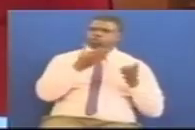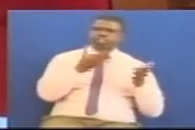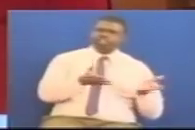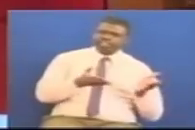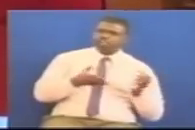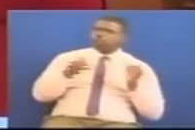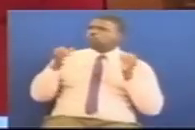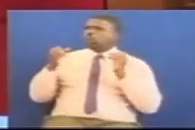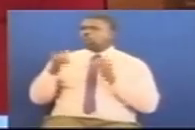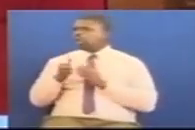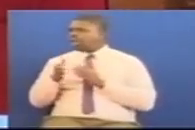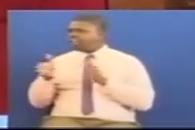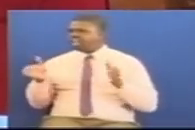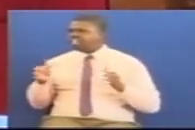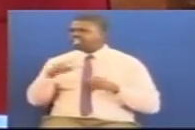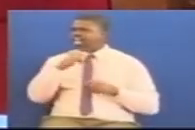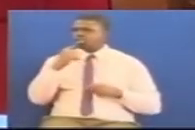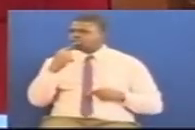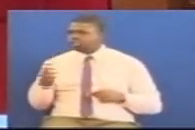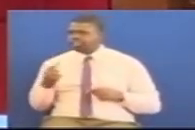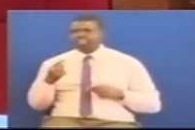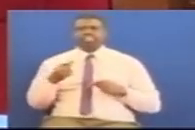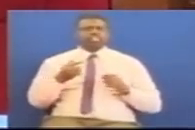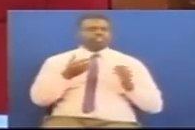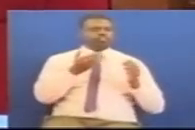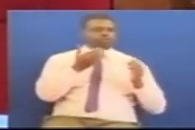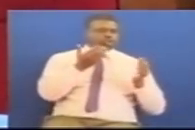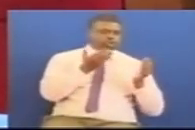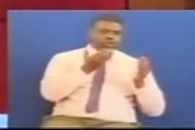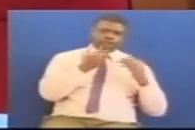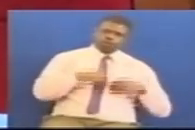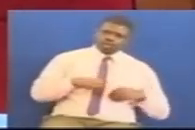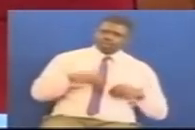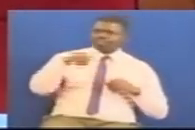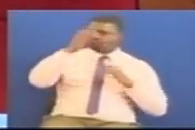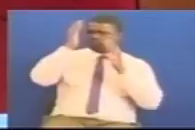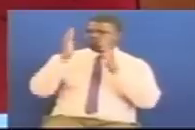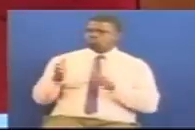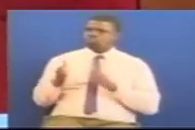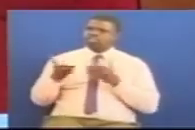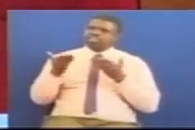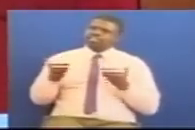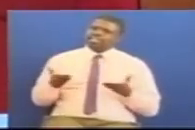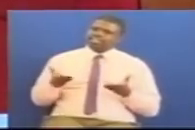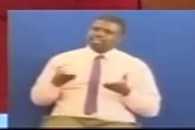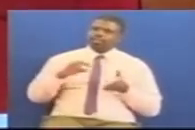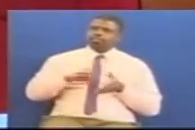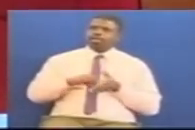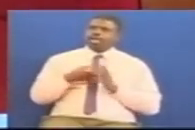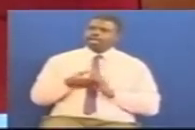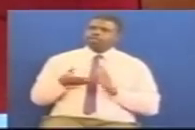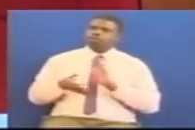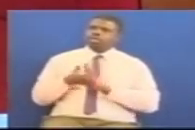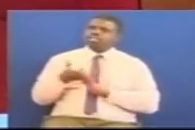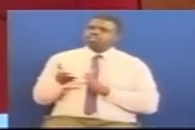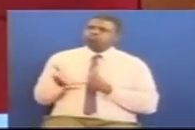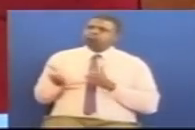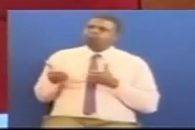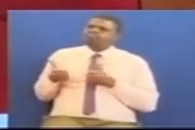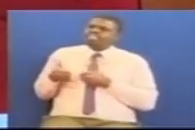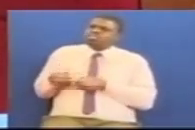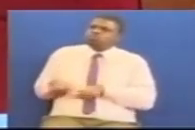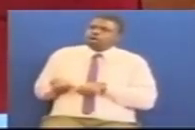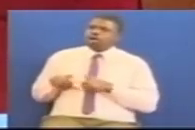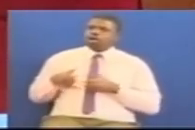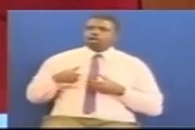vikuu. Sasa ni mkakati wa serikali kwamba wakifikia hapo wanawake waanze kubinywa, au wanawake wenyewe